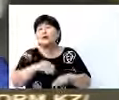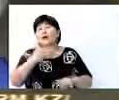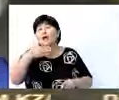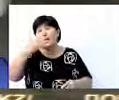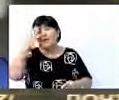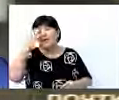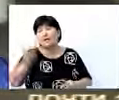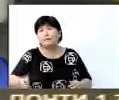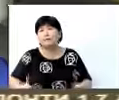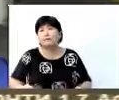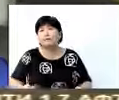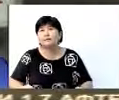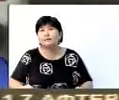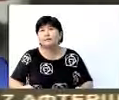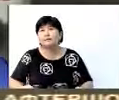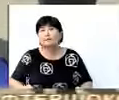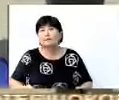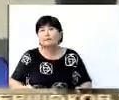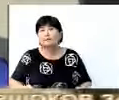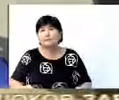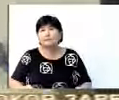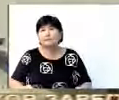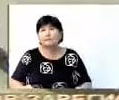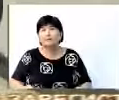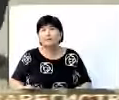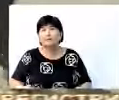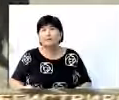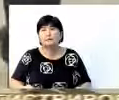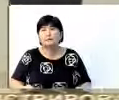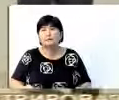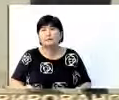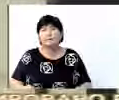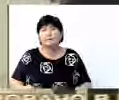Надежда Коробкина, Чингиз Абаев, Досхан Сатпай, телеканал «Казахстан Кызылорда».